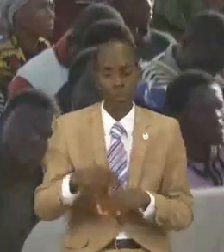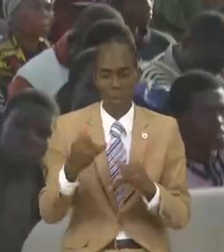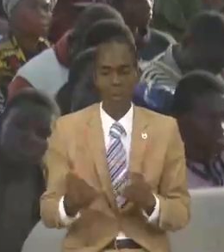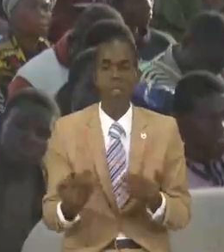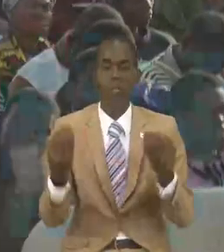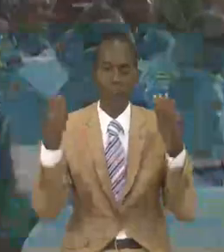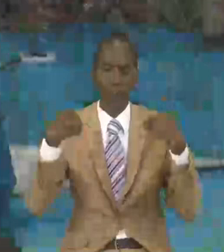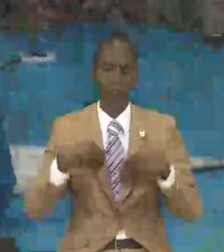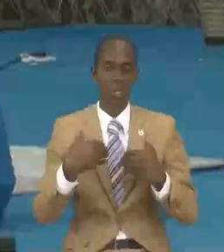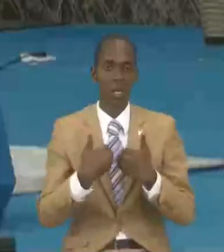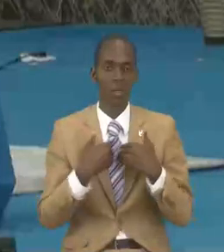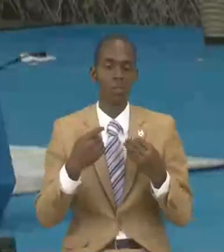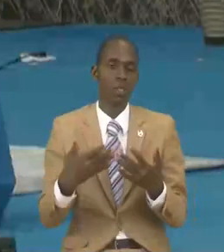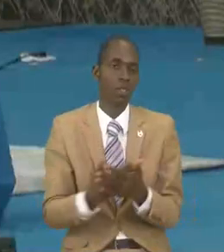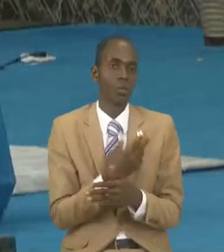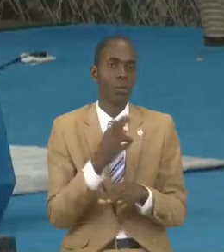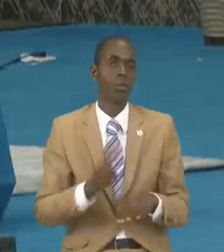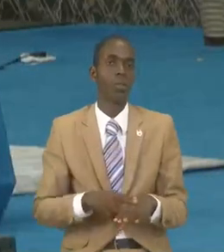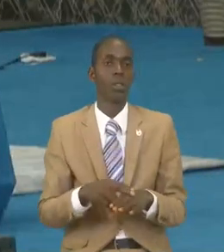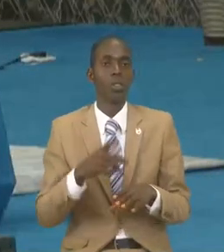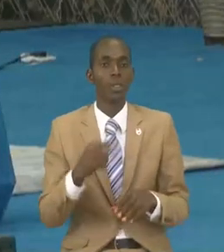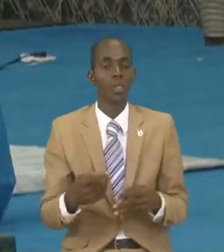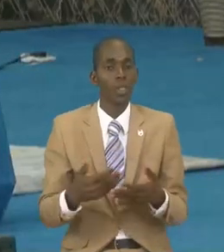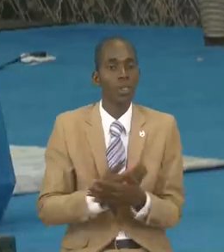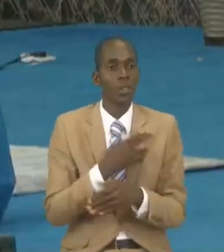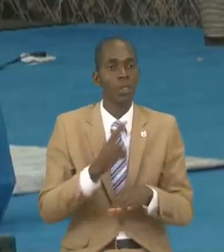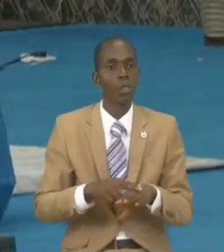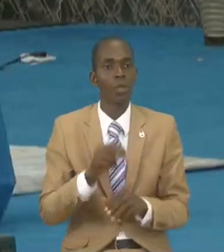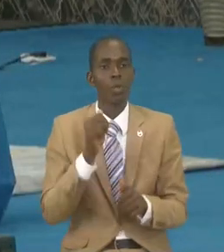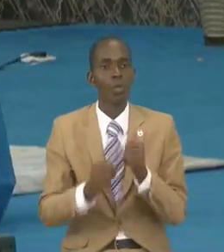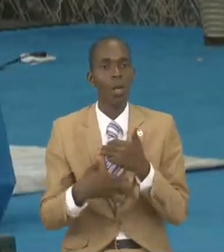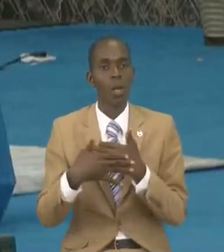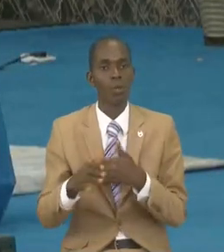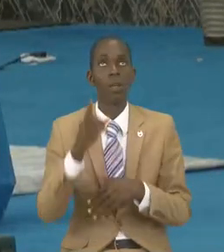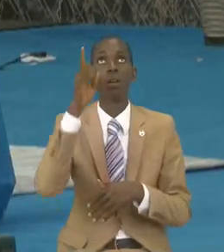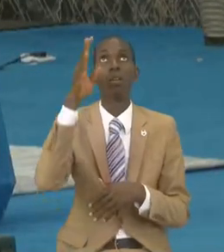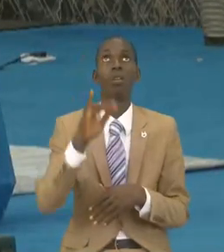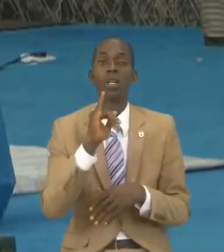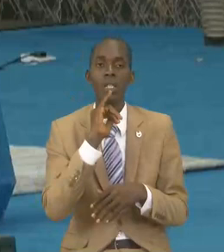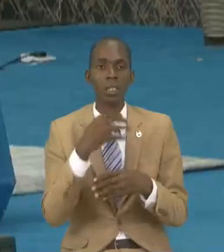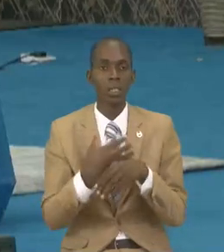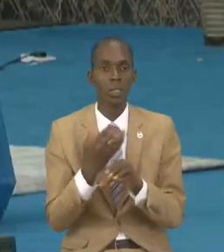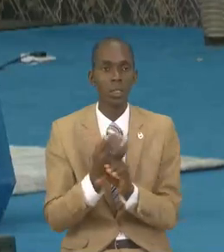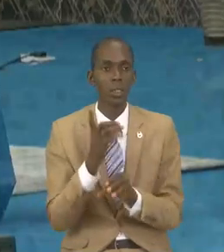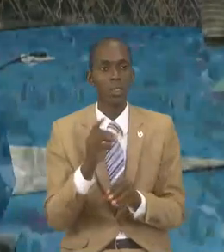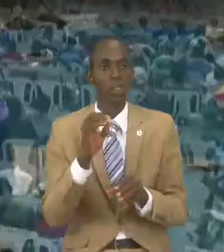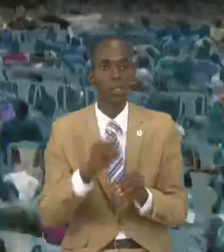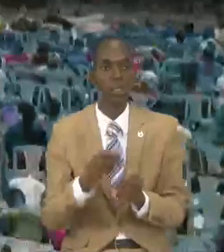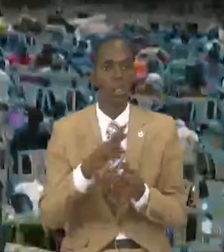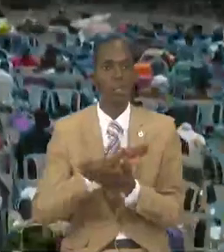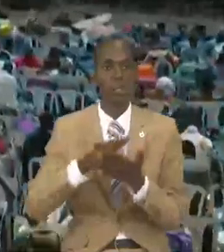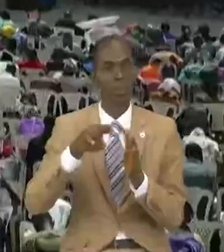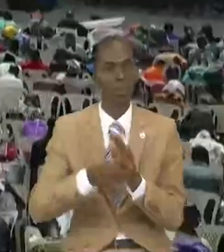Vous devez ôter l'autre et revêtir l'homme nouveau, créé selon Dieu, dans une justice et